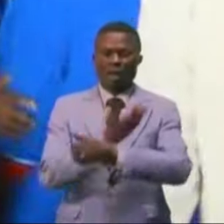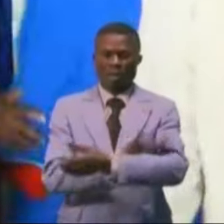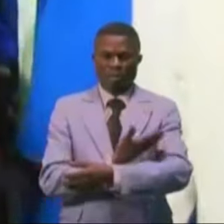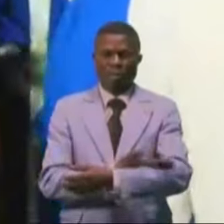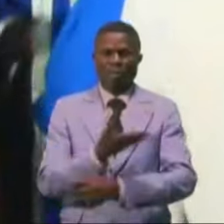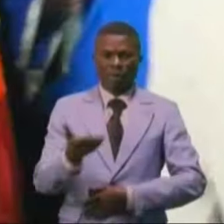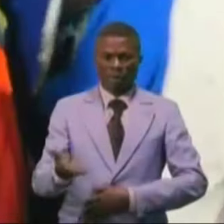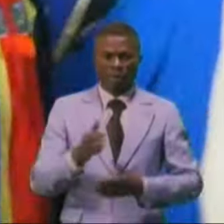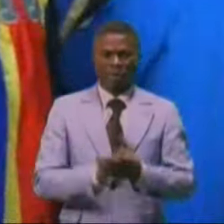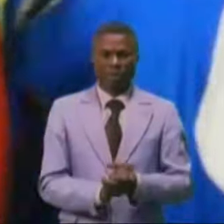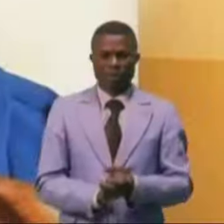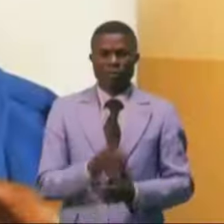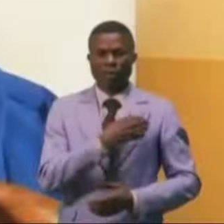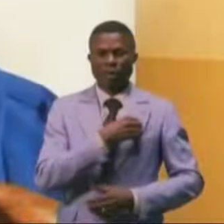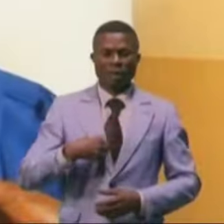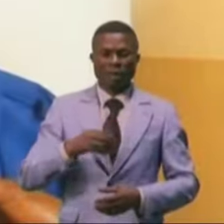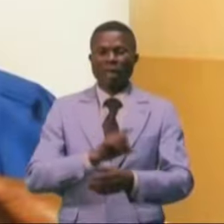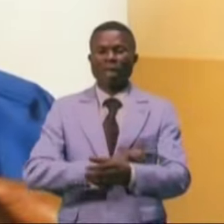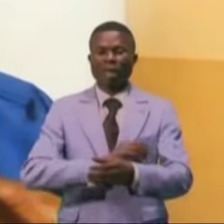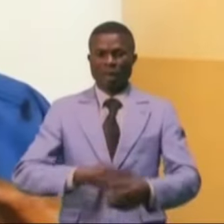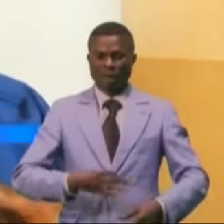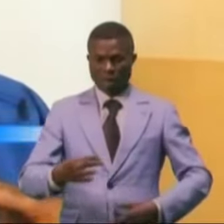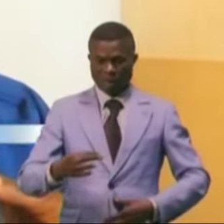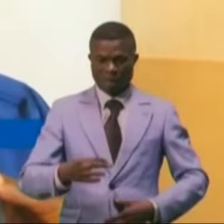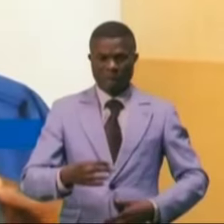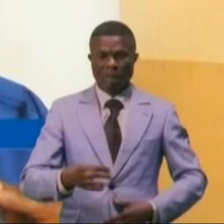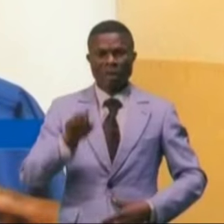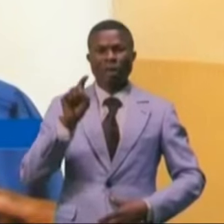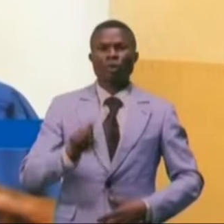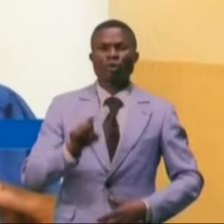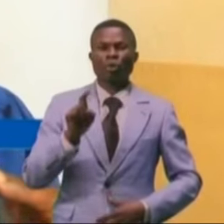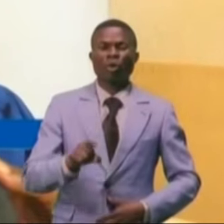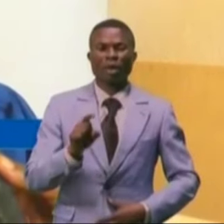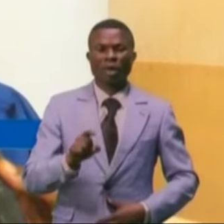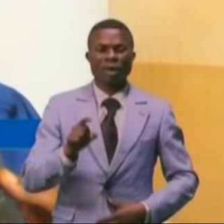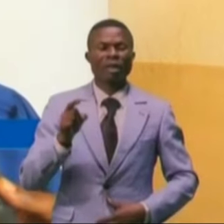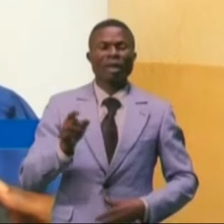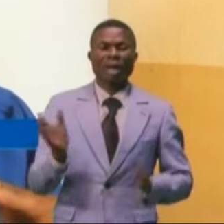Que la femme enceinte puisse être